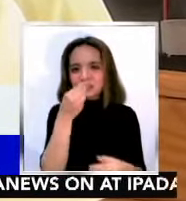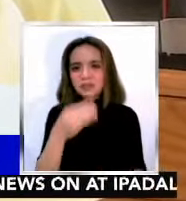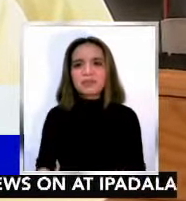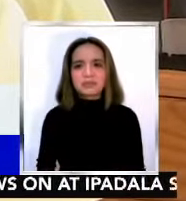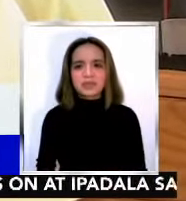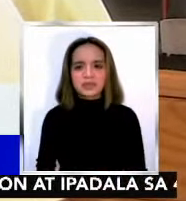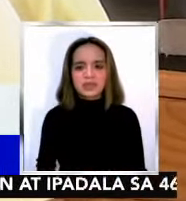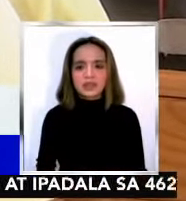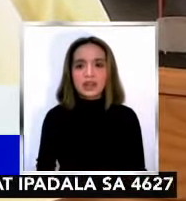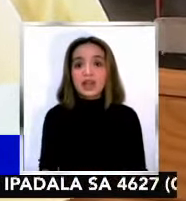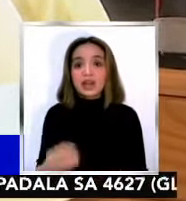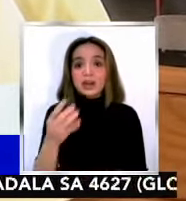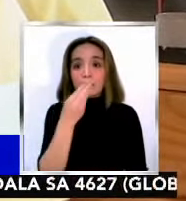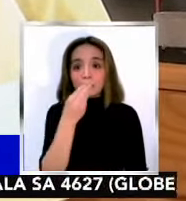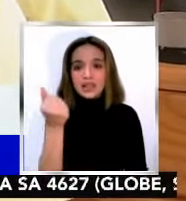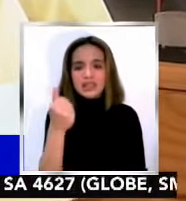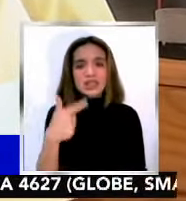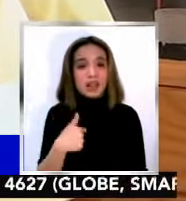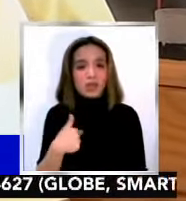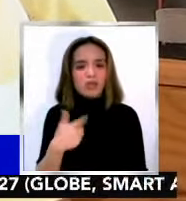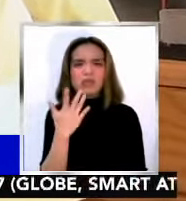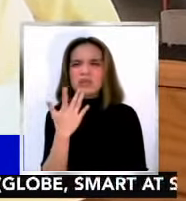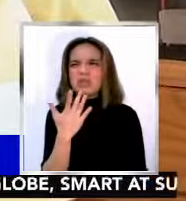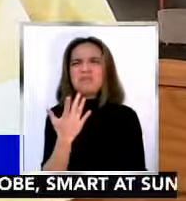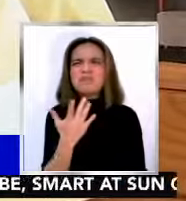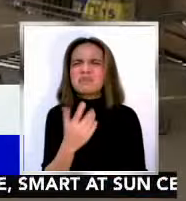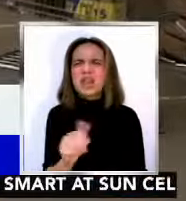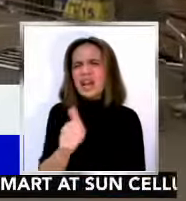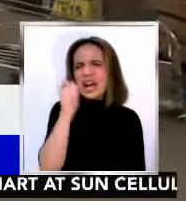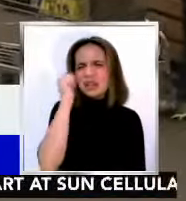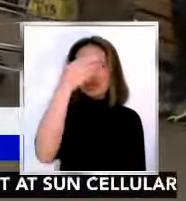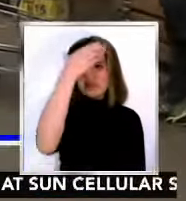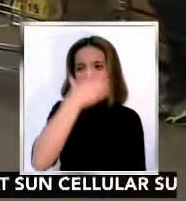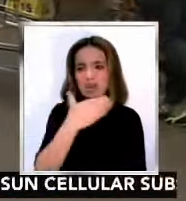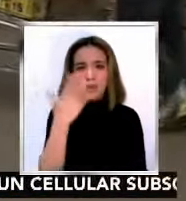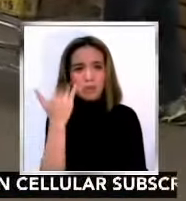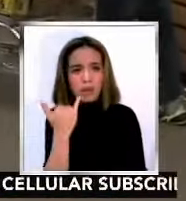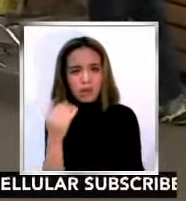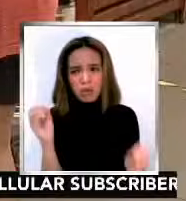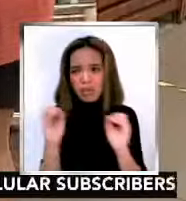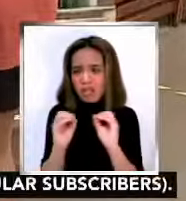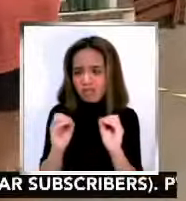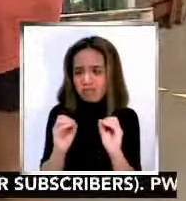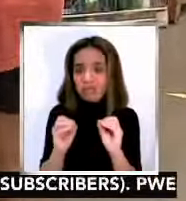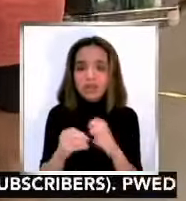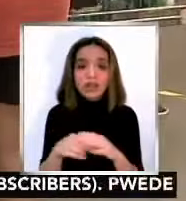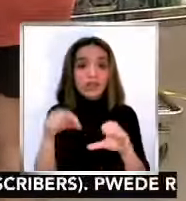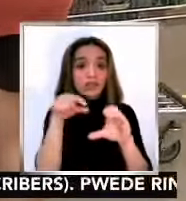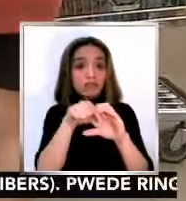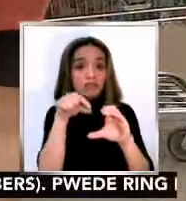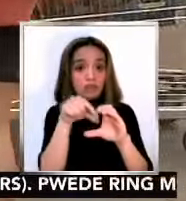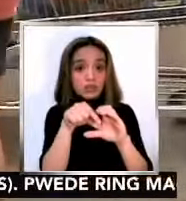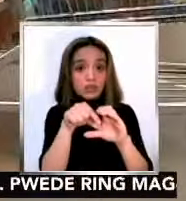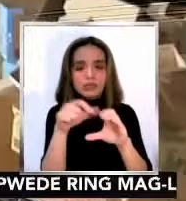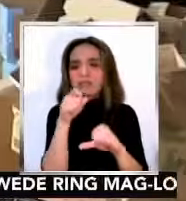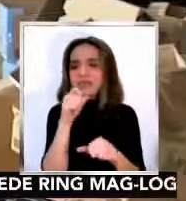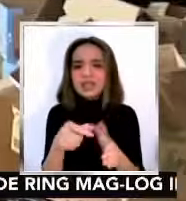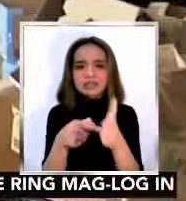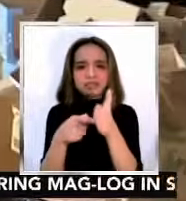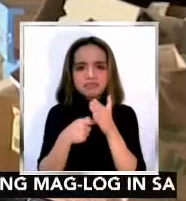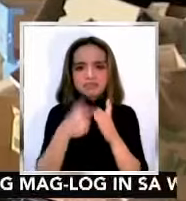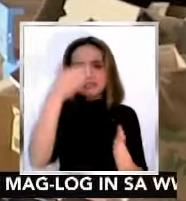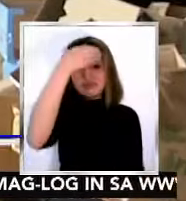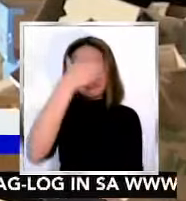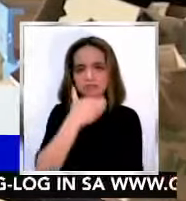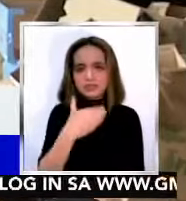shield kasi parang wala naman ako nakikitang need. Sa supermarket na ito, hindi na required ang face shield.